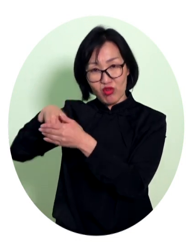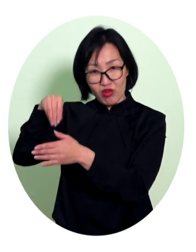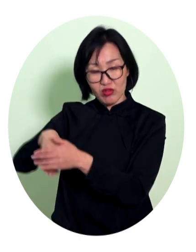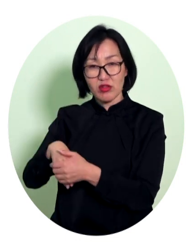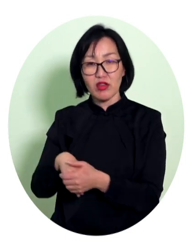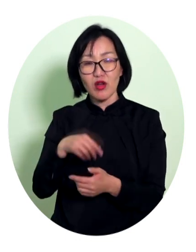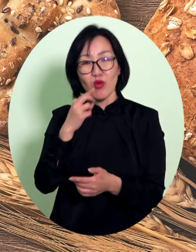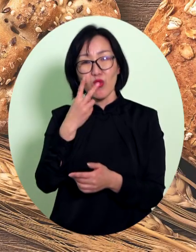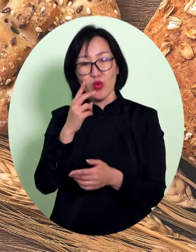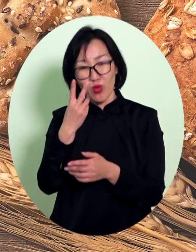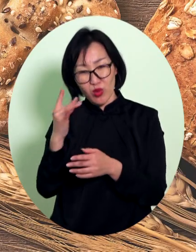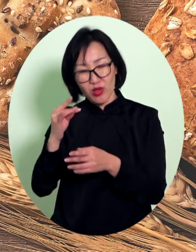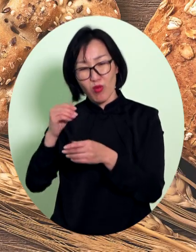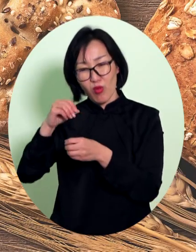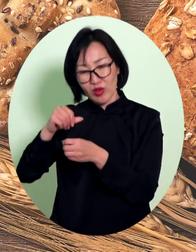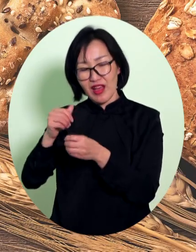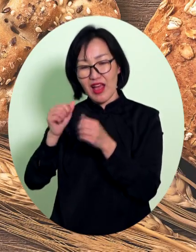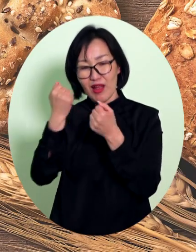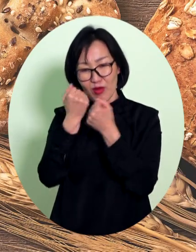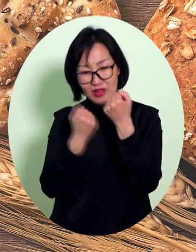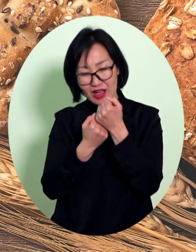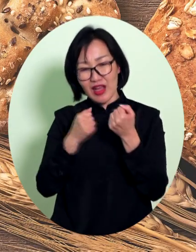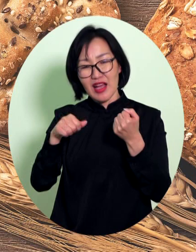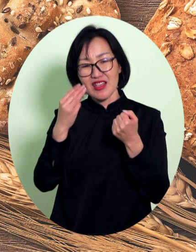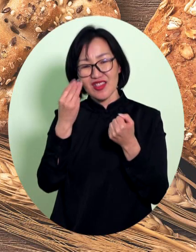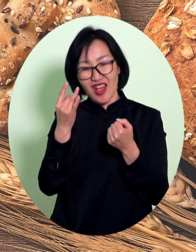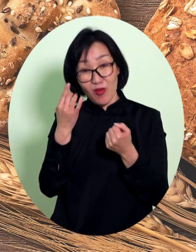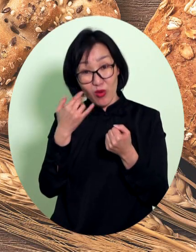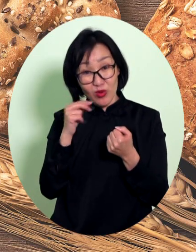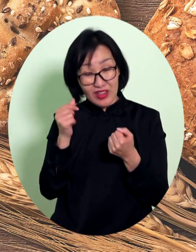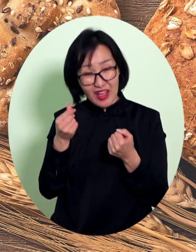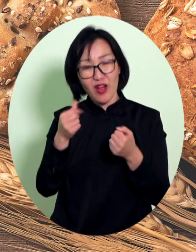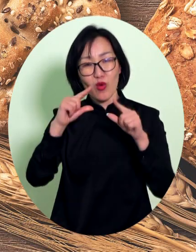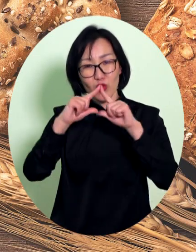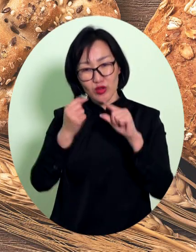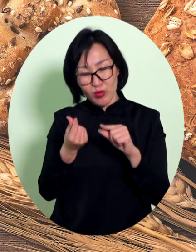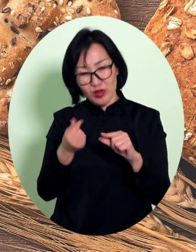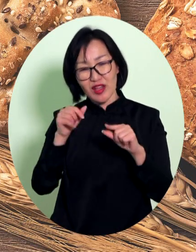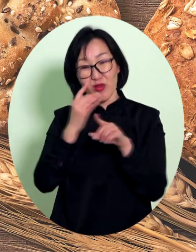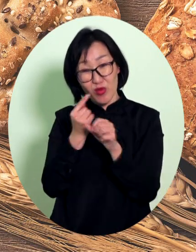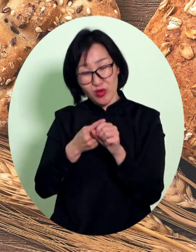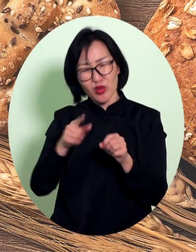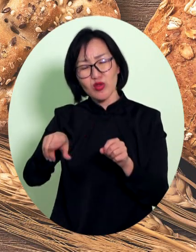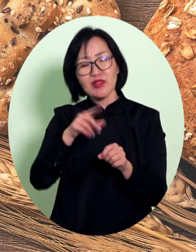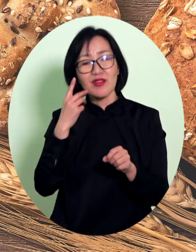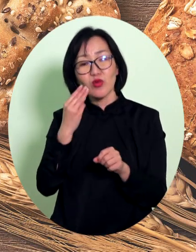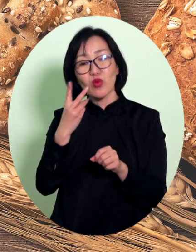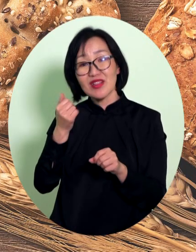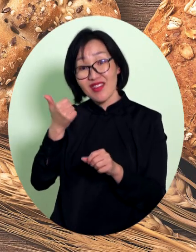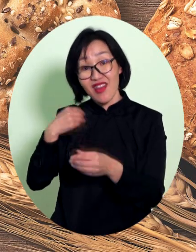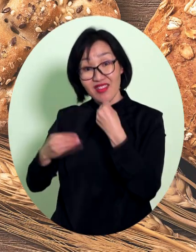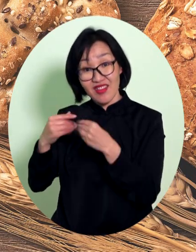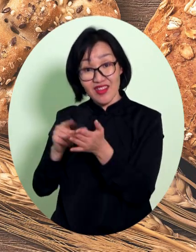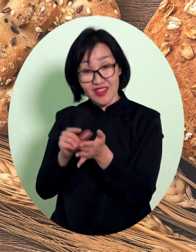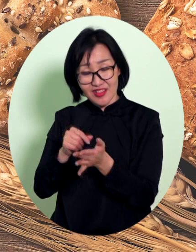Хоол хүнсэндээ бүхэл үрийн будаа, буудай, арвай, хөхтарай, шар будаа, гурвалжин будаа, хошуу будаа, гурилыг түлхүү хэрглэж,